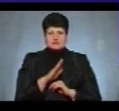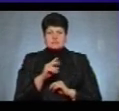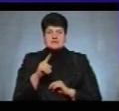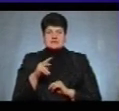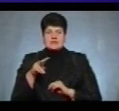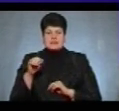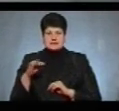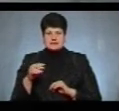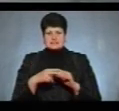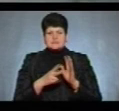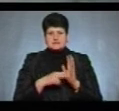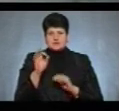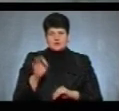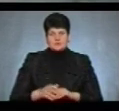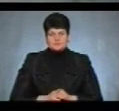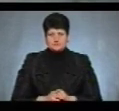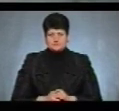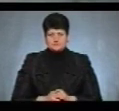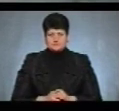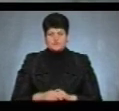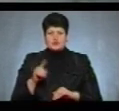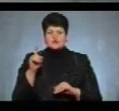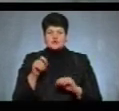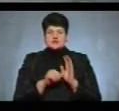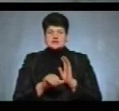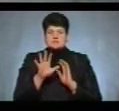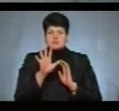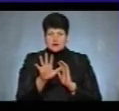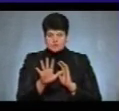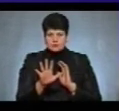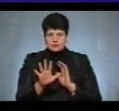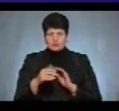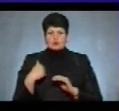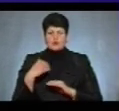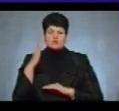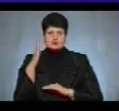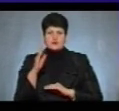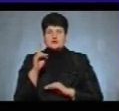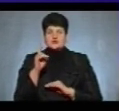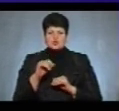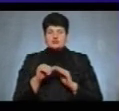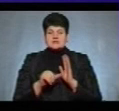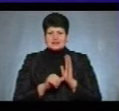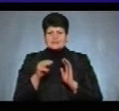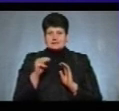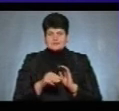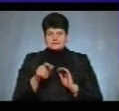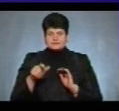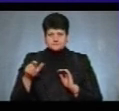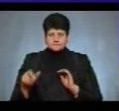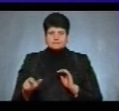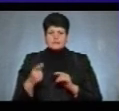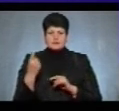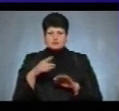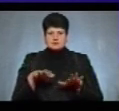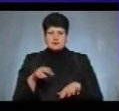Зеленського – майже 17%. У 165 окрузі проголосували понад 116 тисяч виборців. На першому місці –